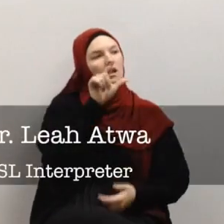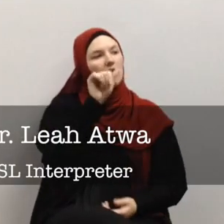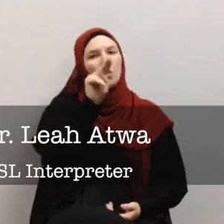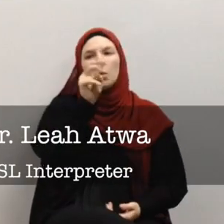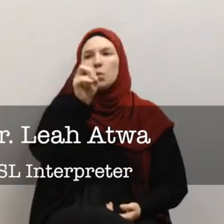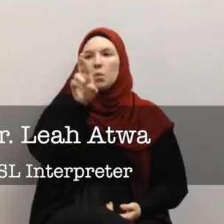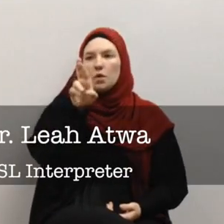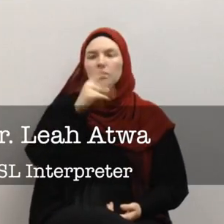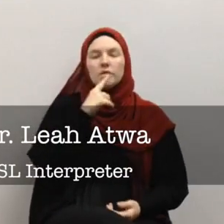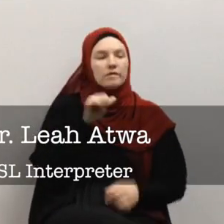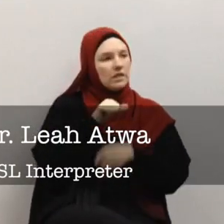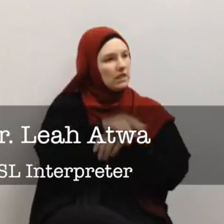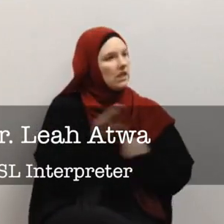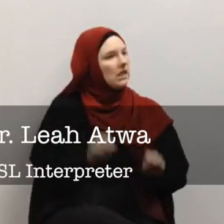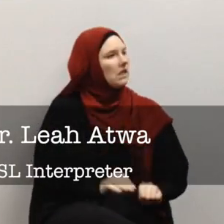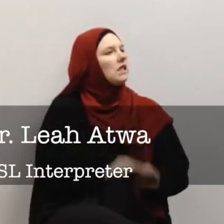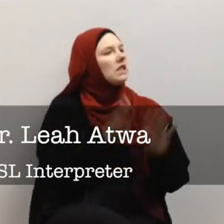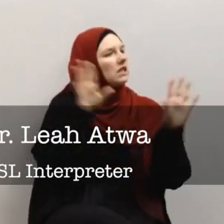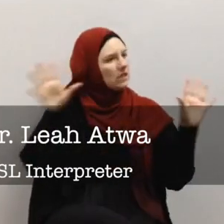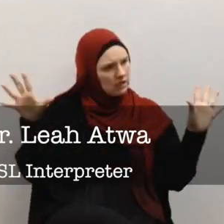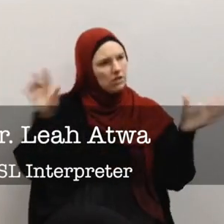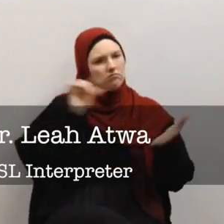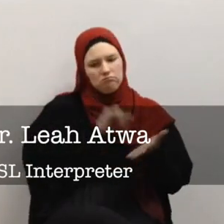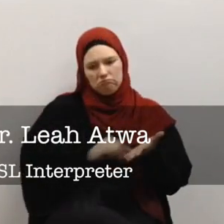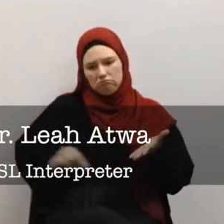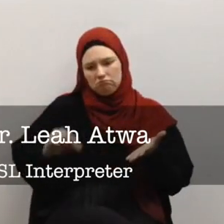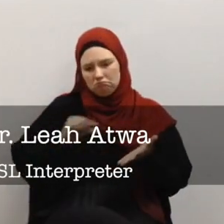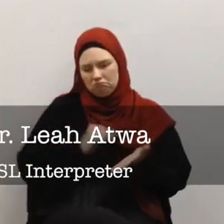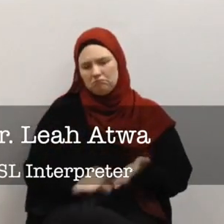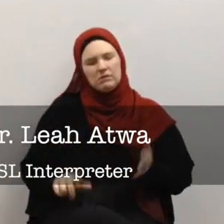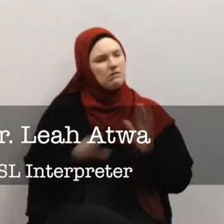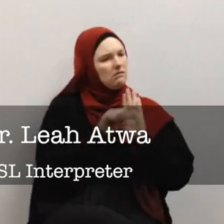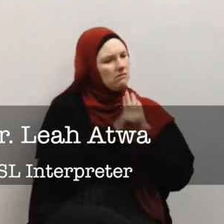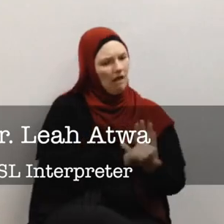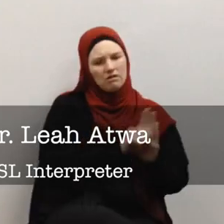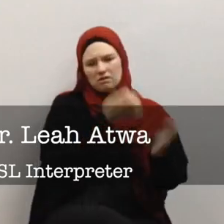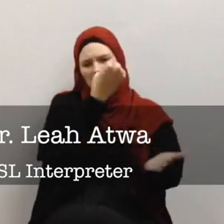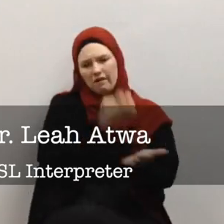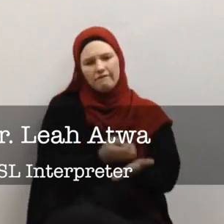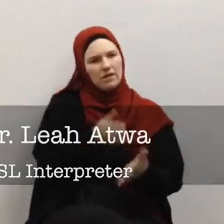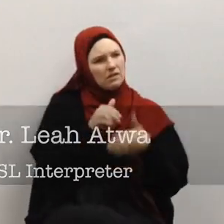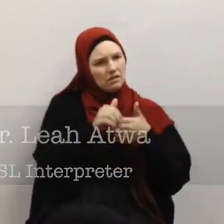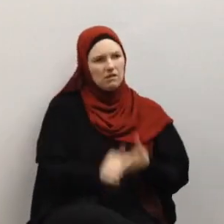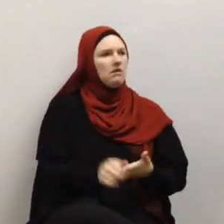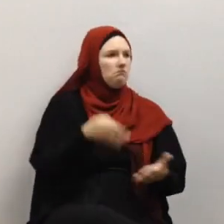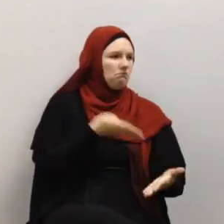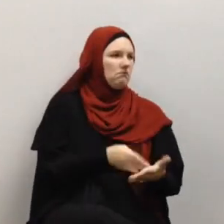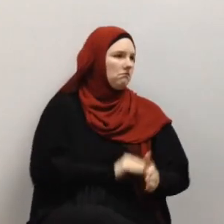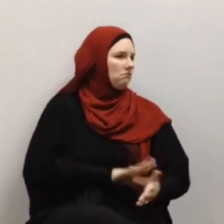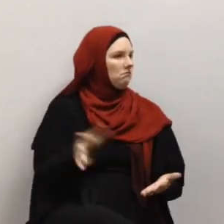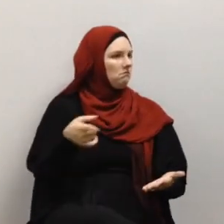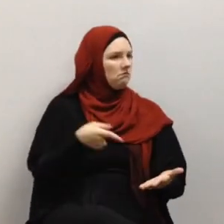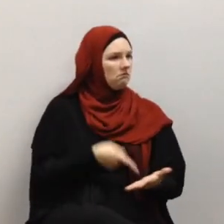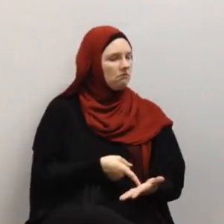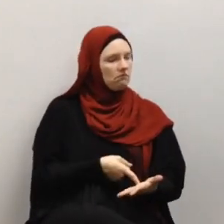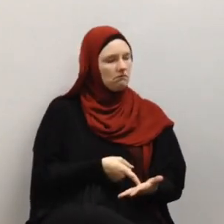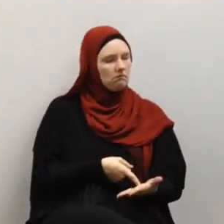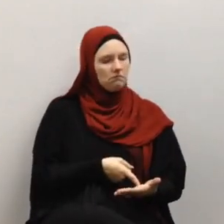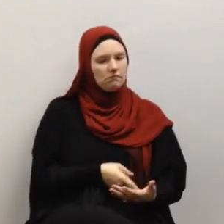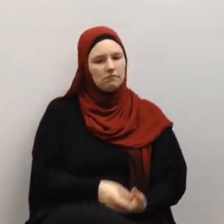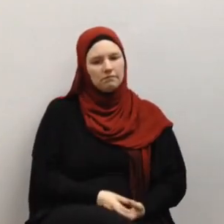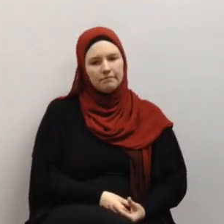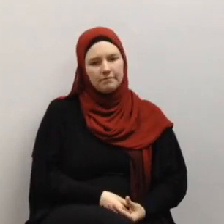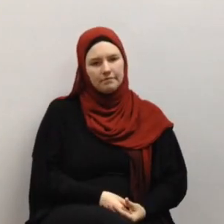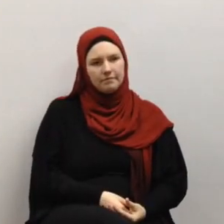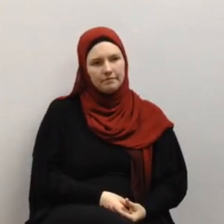ayat, signs and evidence and guidance. وَاللَّهُ يَهْدِي مَنْ يَشَاءُ إِلَى صِرَاطٍ مُسْتَقِيمٍ. If